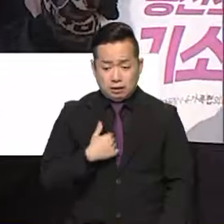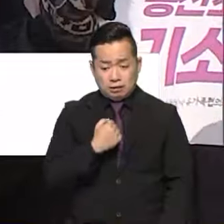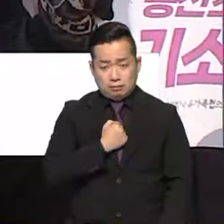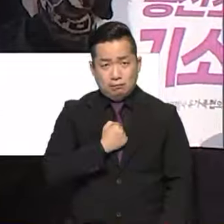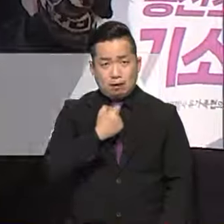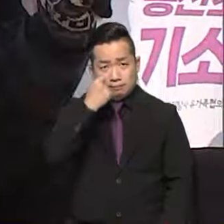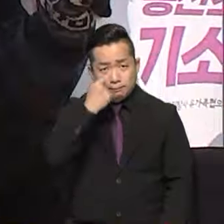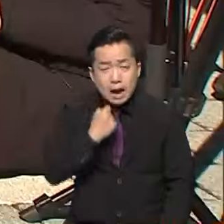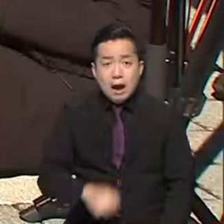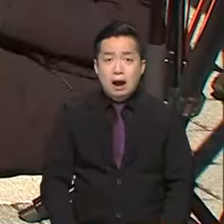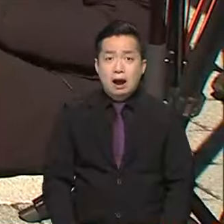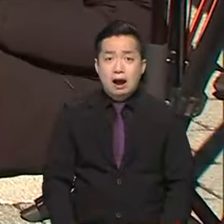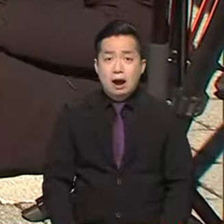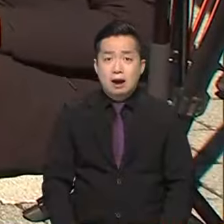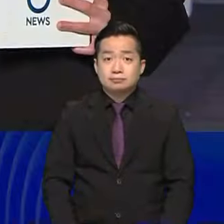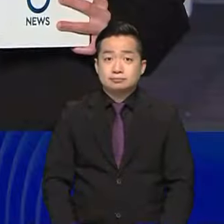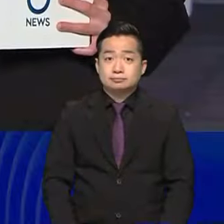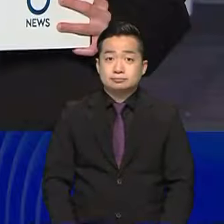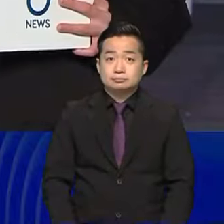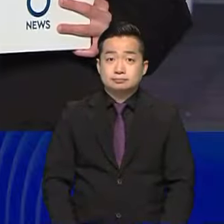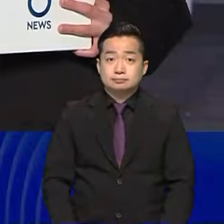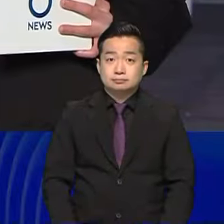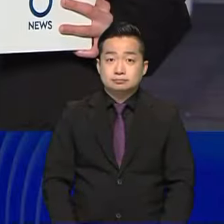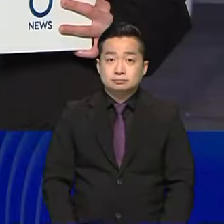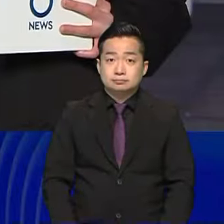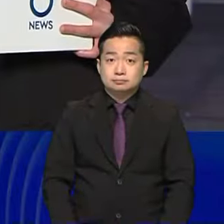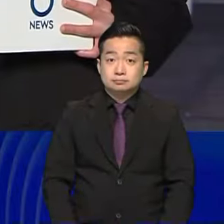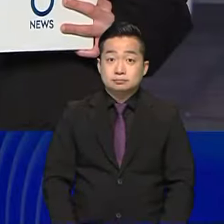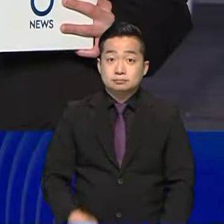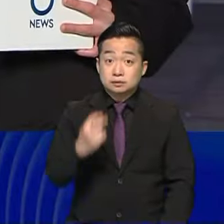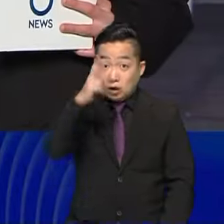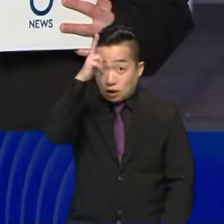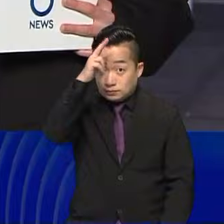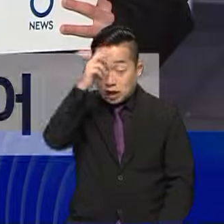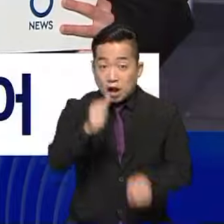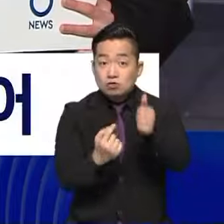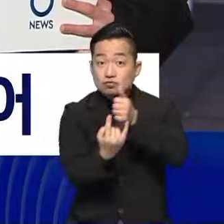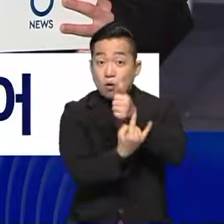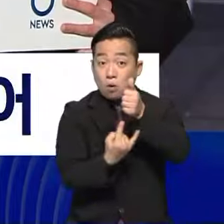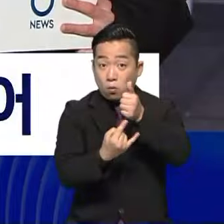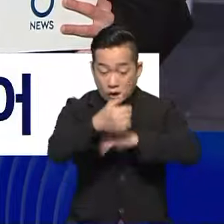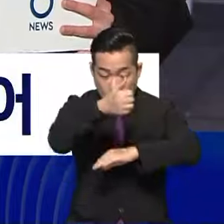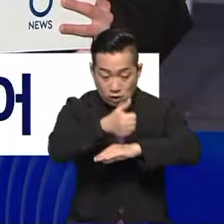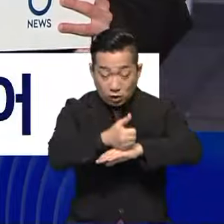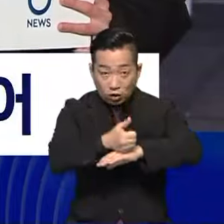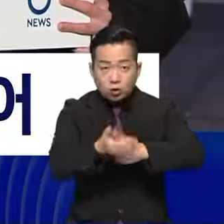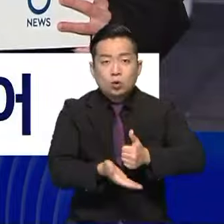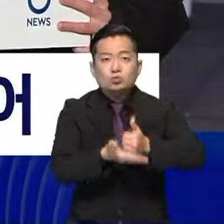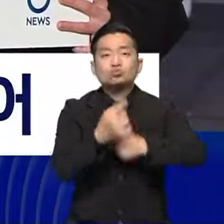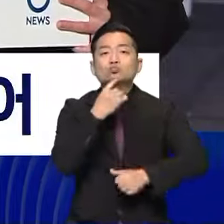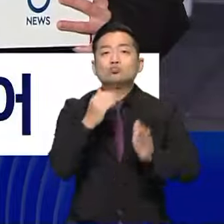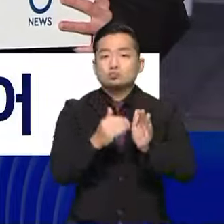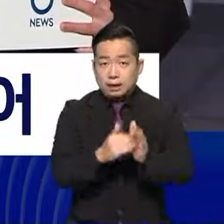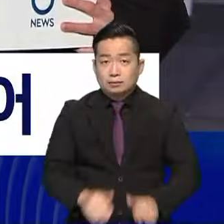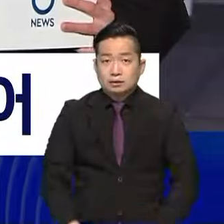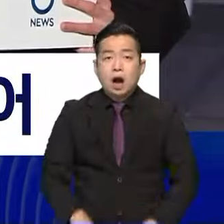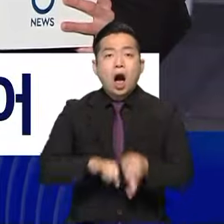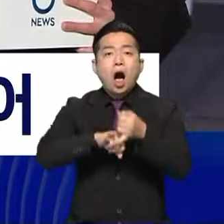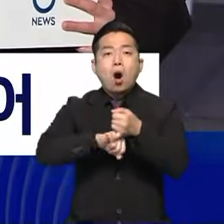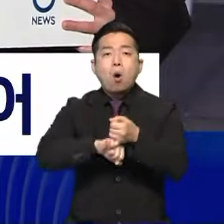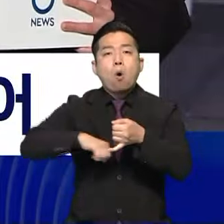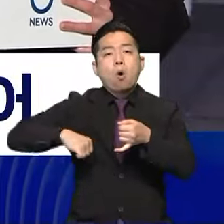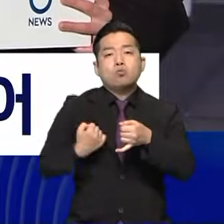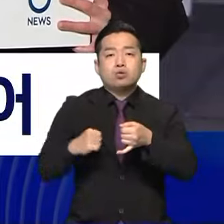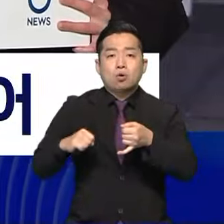짝이 없습니다 검찰이 위원회에 결론을 존중하면 될뿐 반드시 따라야 하는